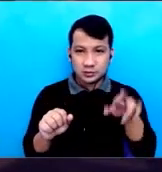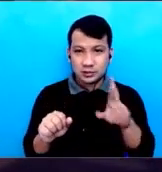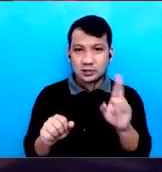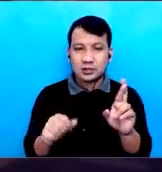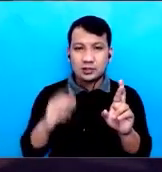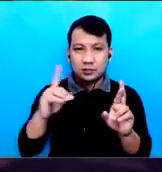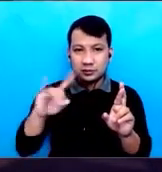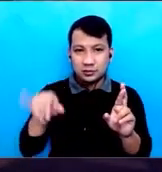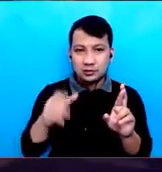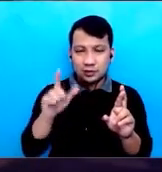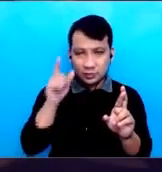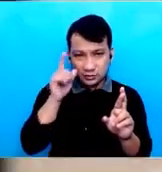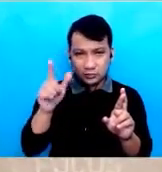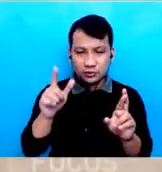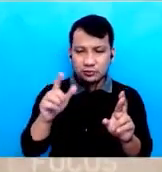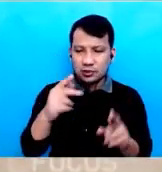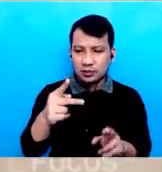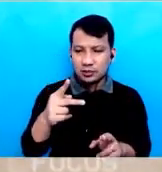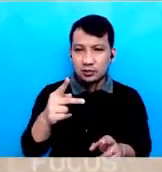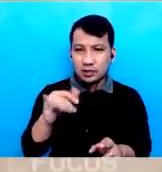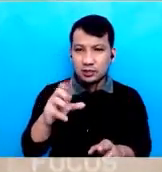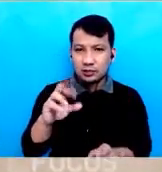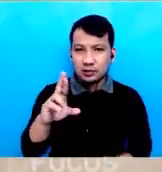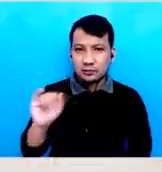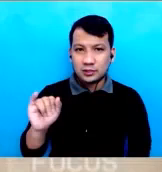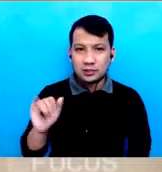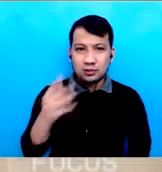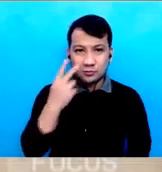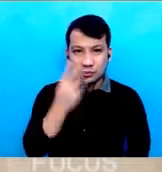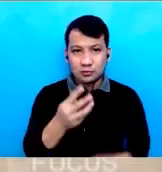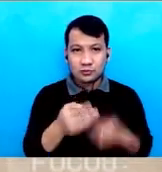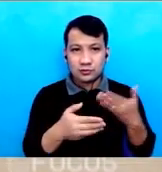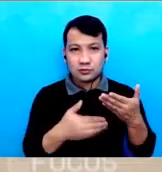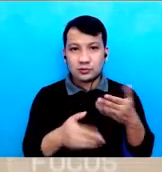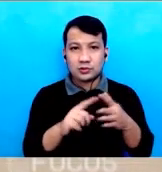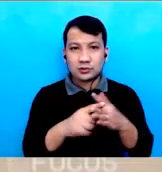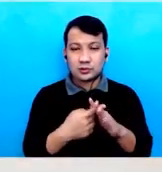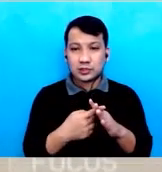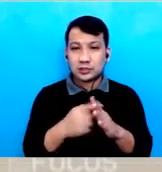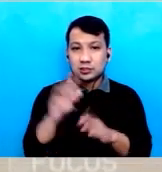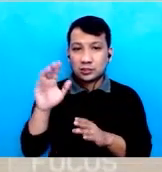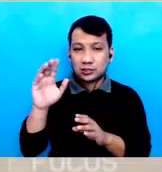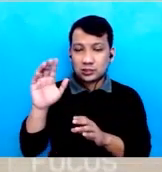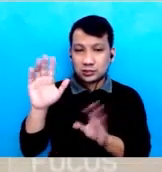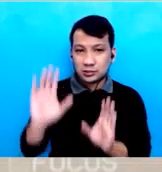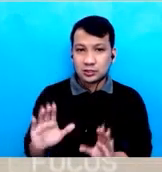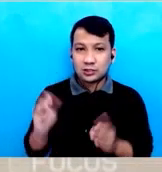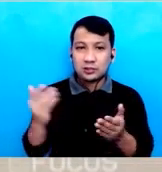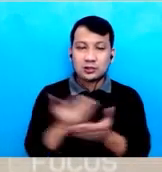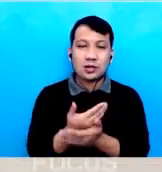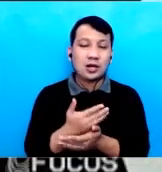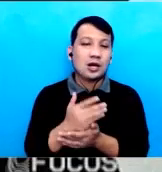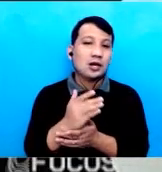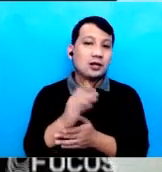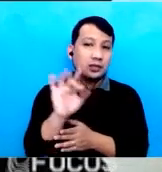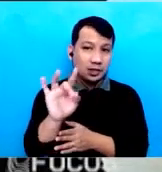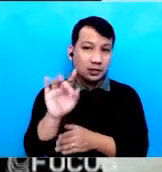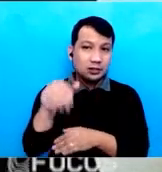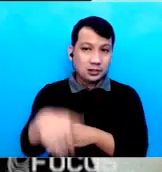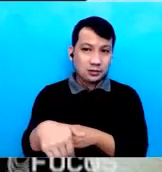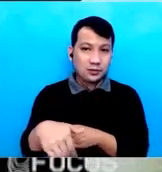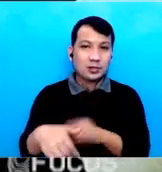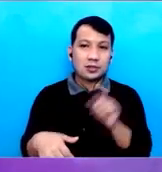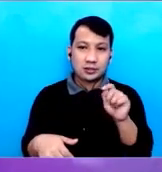Luño at Kayla Rivera. Mapapanood si James Reid simula sa Linggo sa time slot nitong alas 8 ng gabi sa